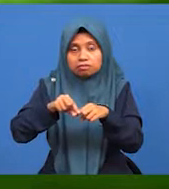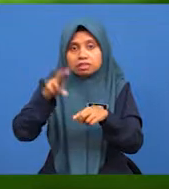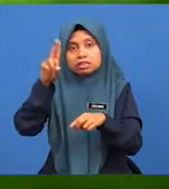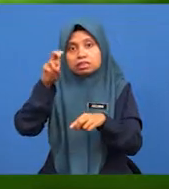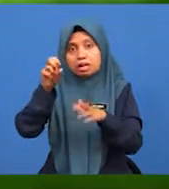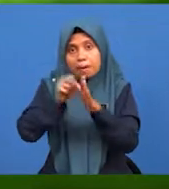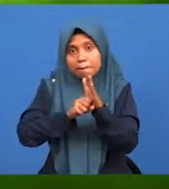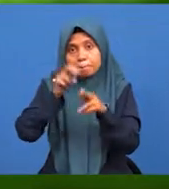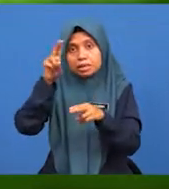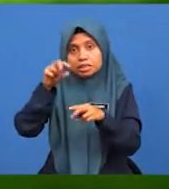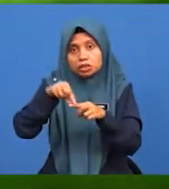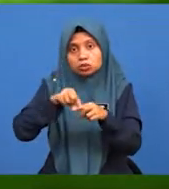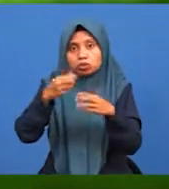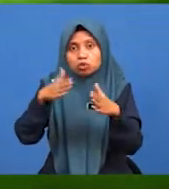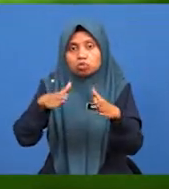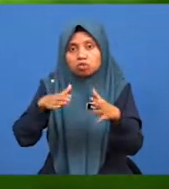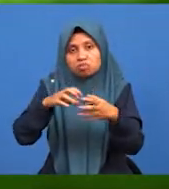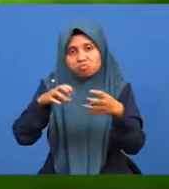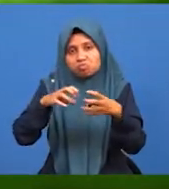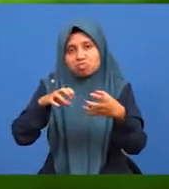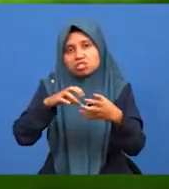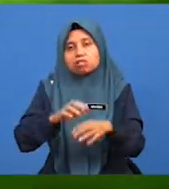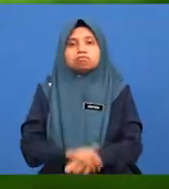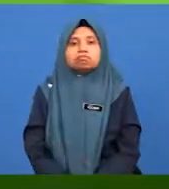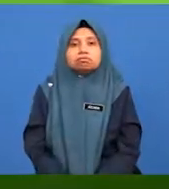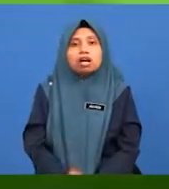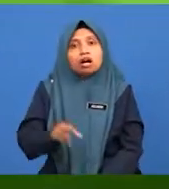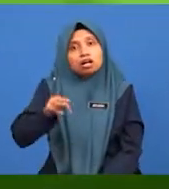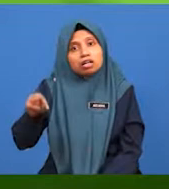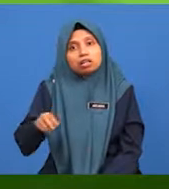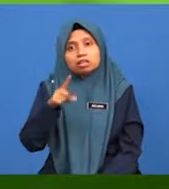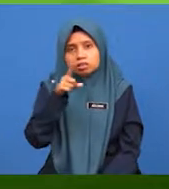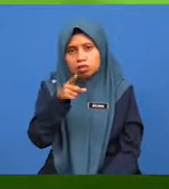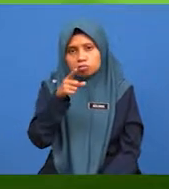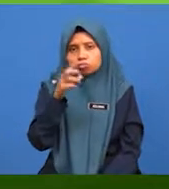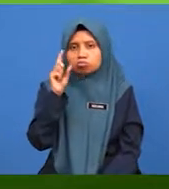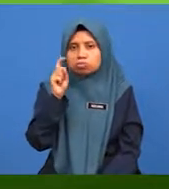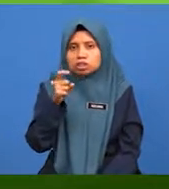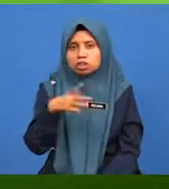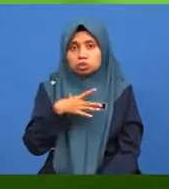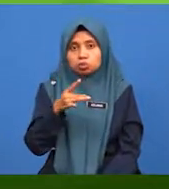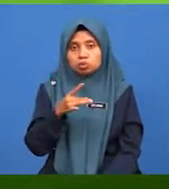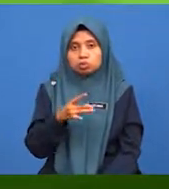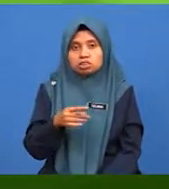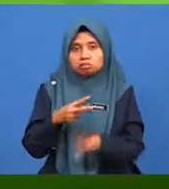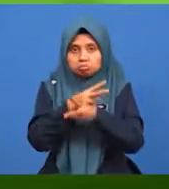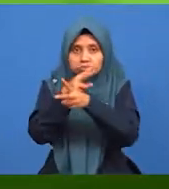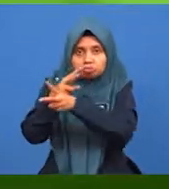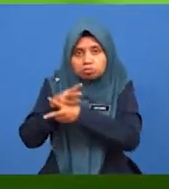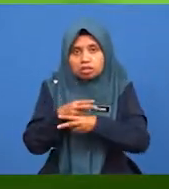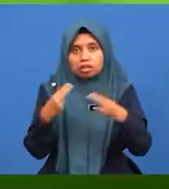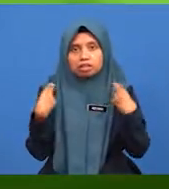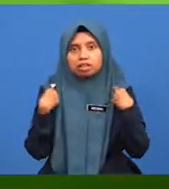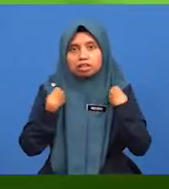Murid-murid, kamu mesti suka memelihara haiwan. Bolehkah cikgu tahu apakah haiwan yang